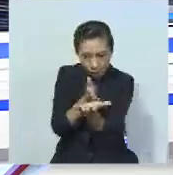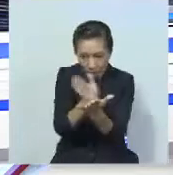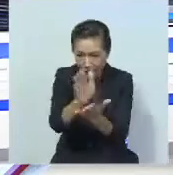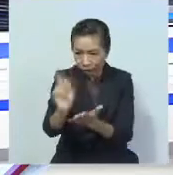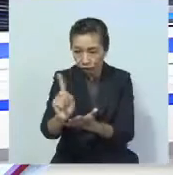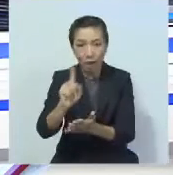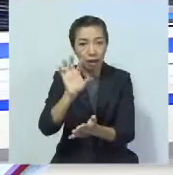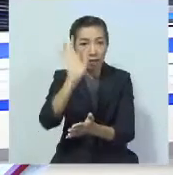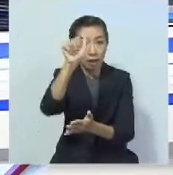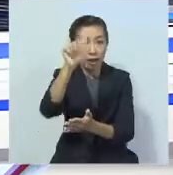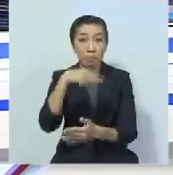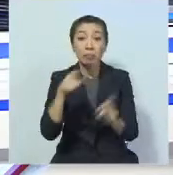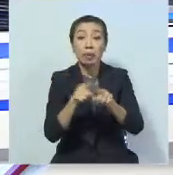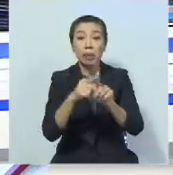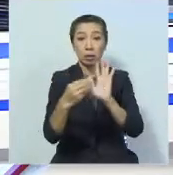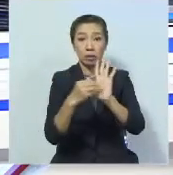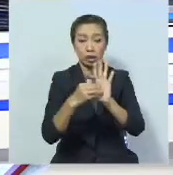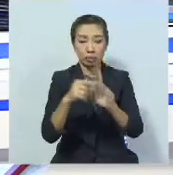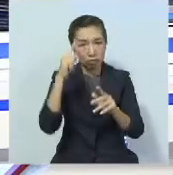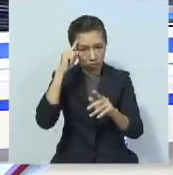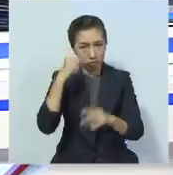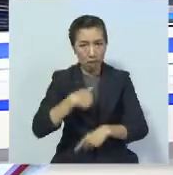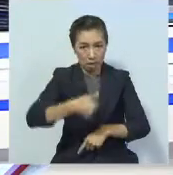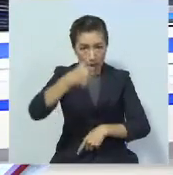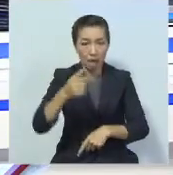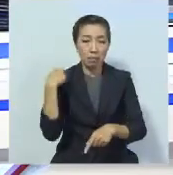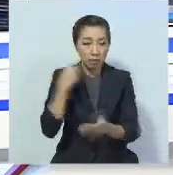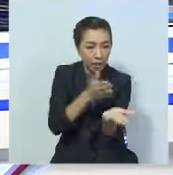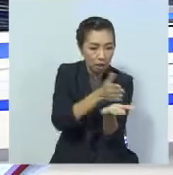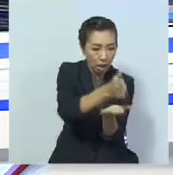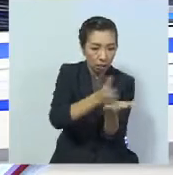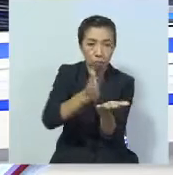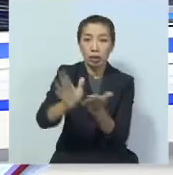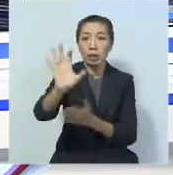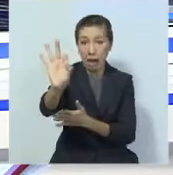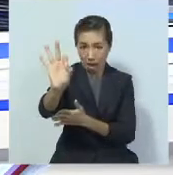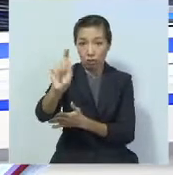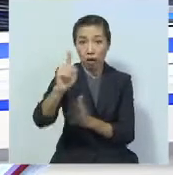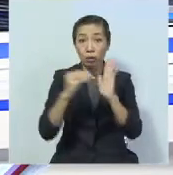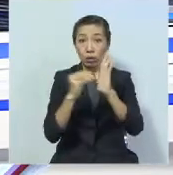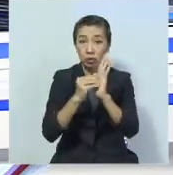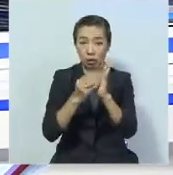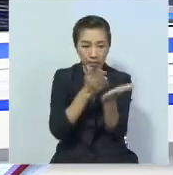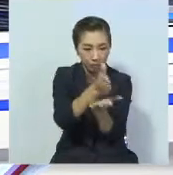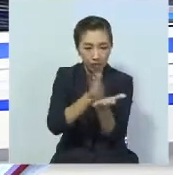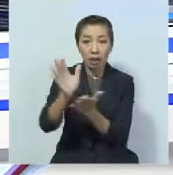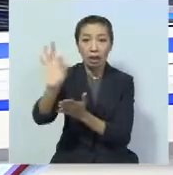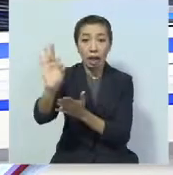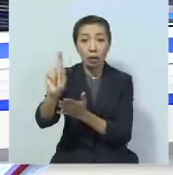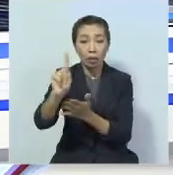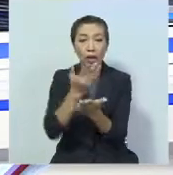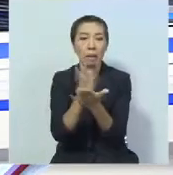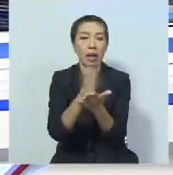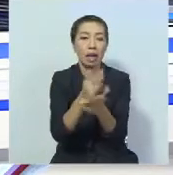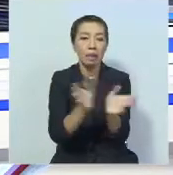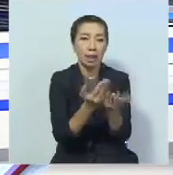อย่างในกรุงเทพมหานครเนี่ยคนที่เข้าร่วมกิจกรรมสามารถเลือกได้ทั้งหมด9เส้นทางด้วยกัน9เส้นทางนี้ค่ะก็จะเป็นเส้นทางที่จะ